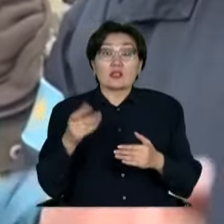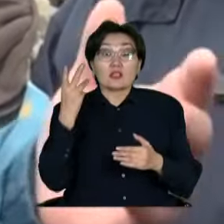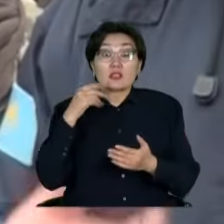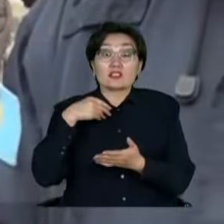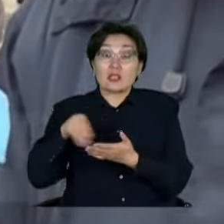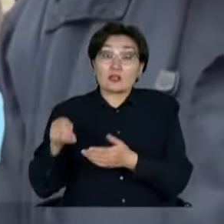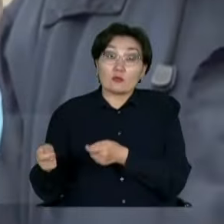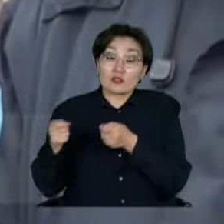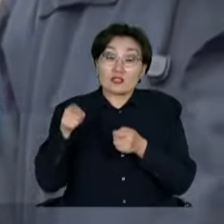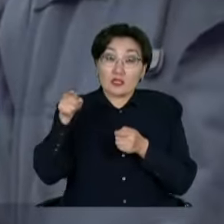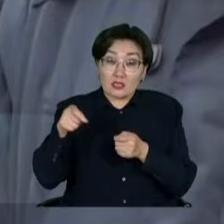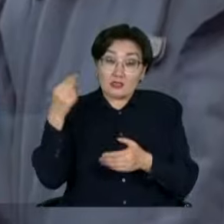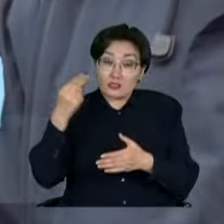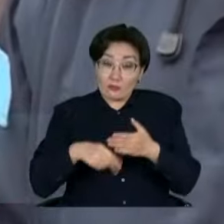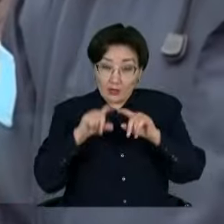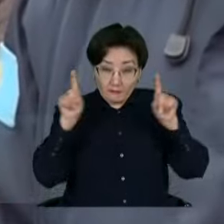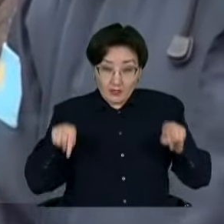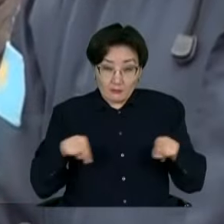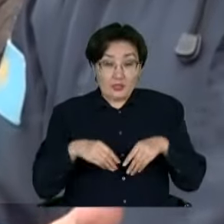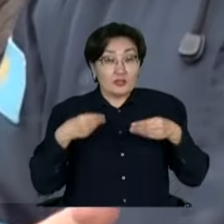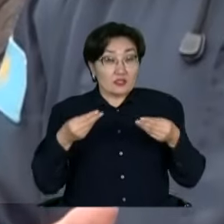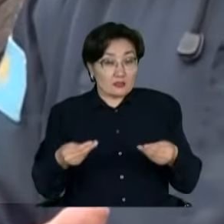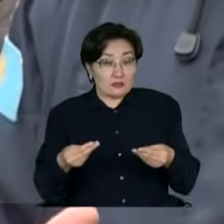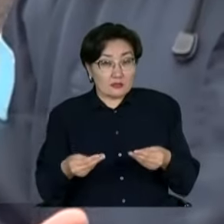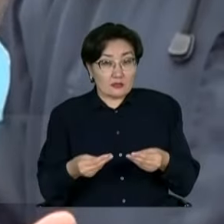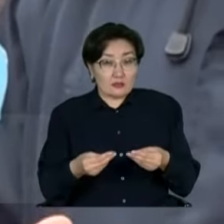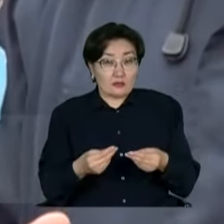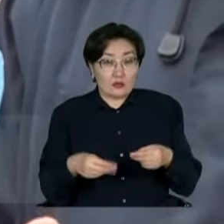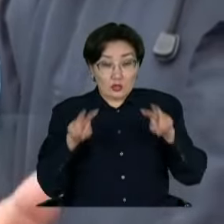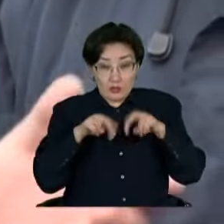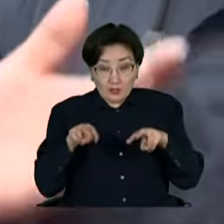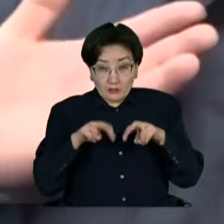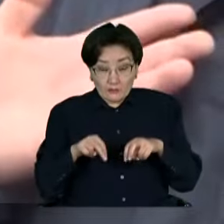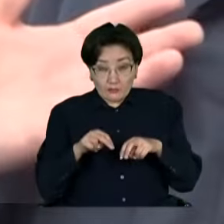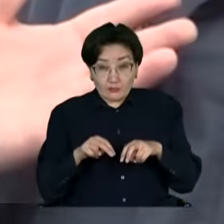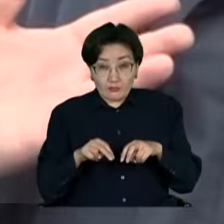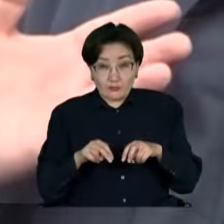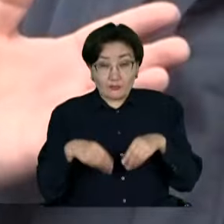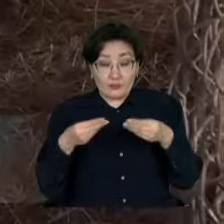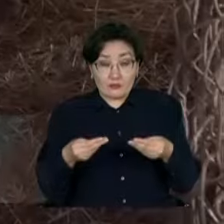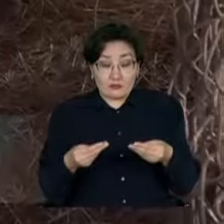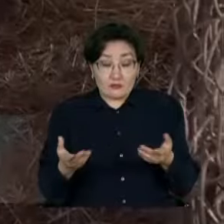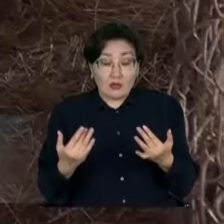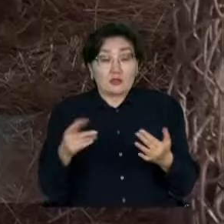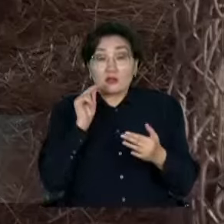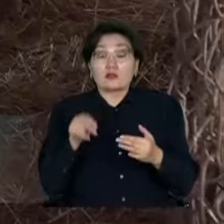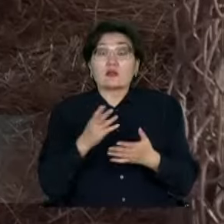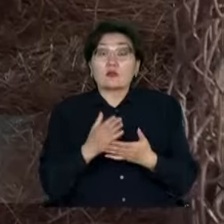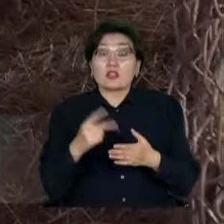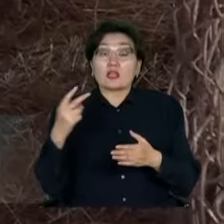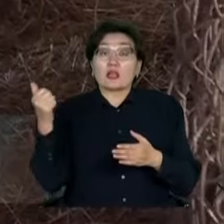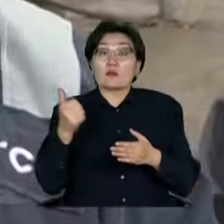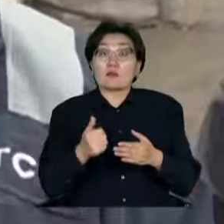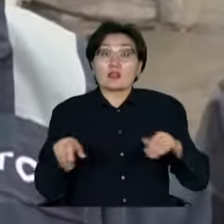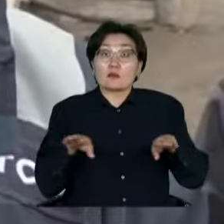келді. Аняқтан справка береді. Я қарап бермеймін енді өздерінің малдарына. Енді олардың мынаның қандай нәрсе бар айтшы. Екі аптаға жабамыз деп отыр ол